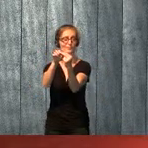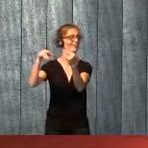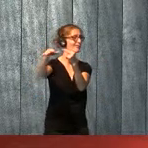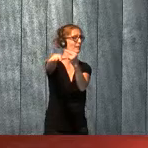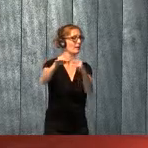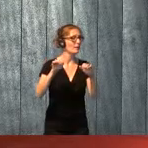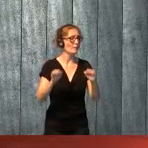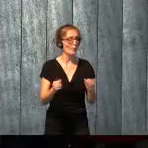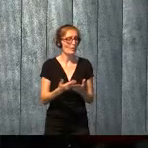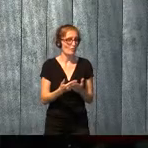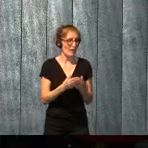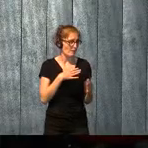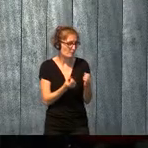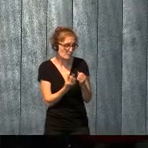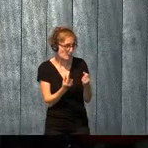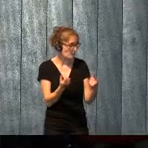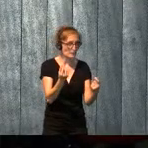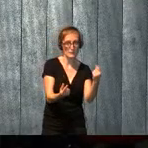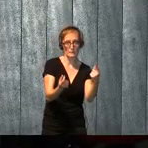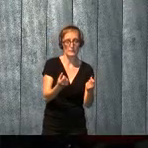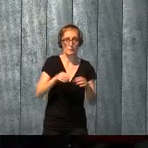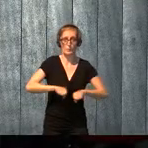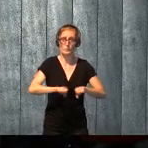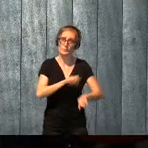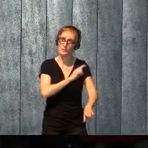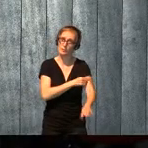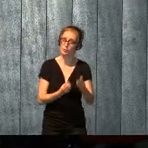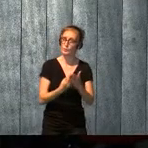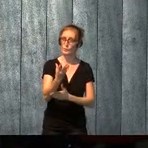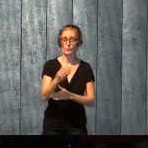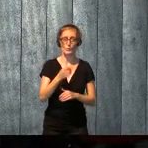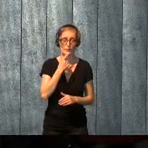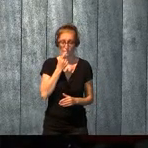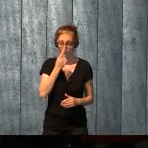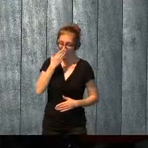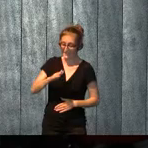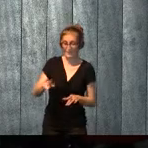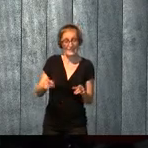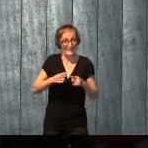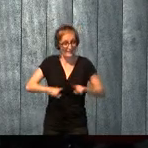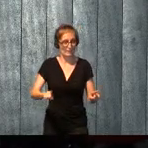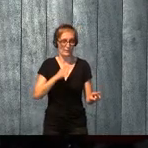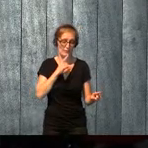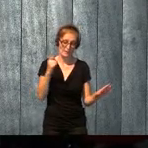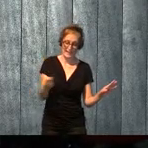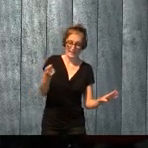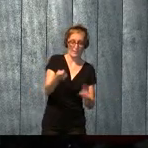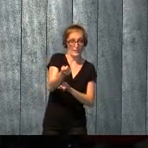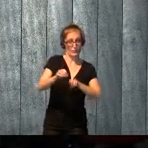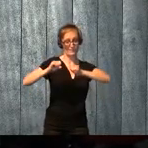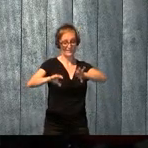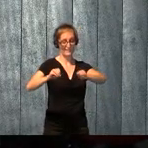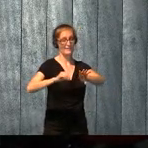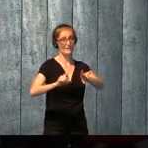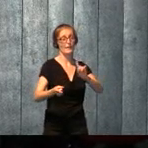se développer cette nouvelle forme de production d'énergie. Il faut se comporter autrement, et l'éducation de ce point de vue-là est absolument capitale. Vous avez